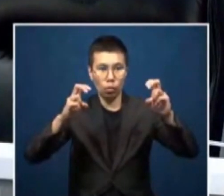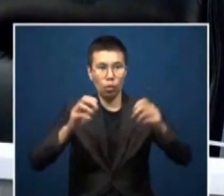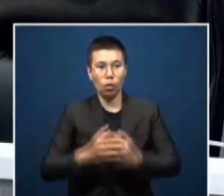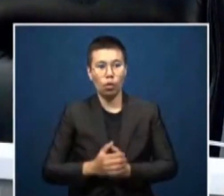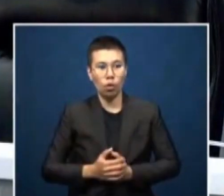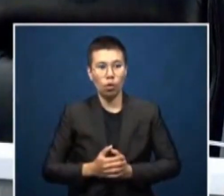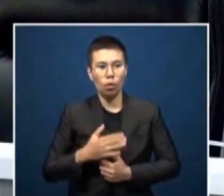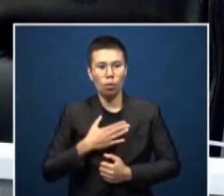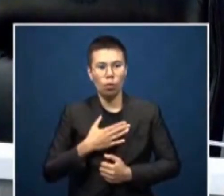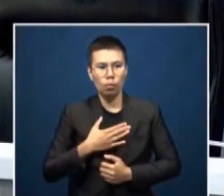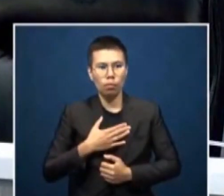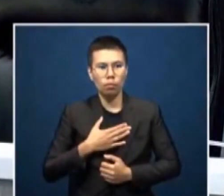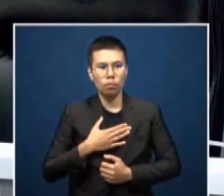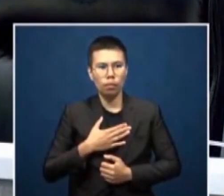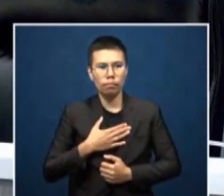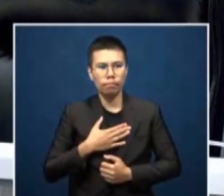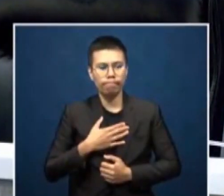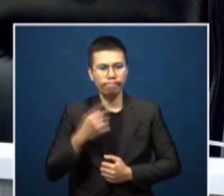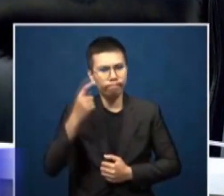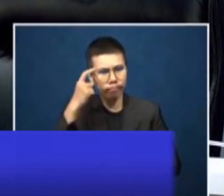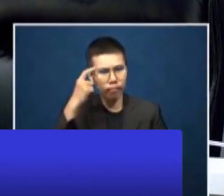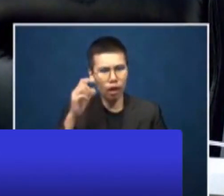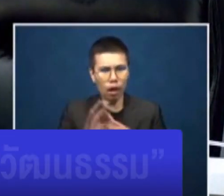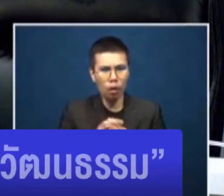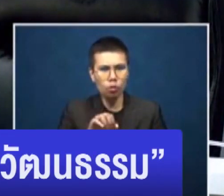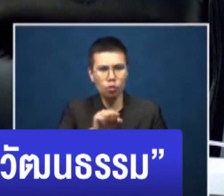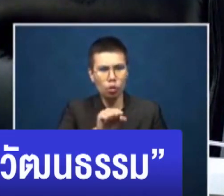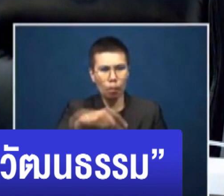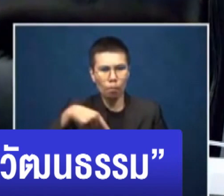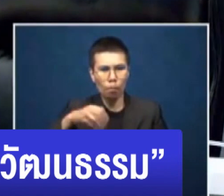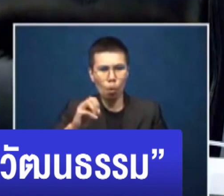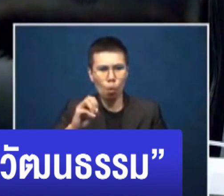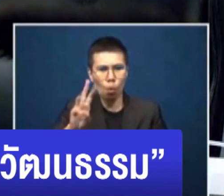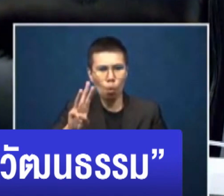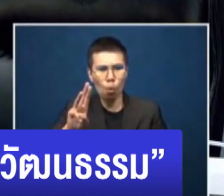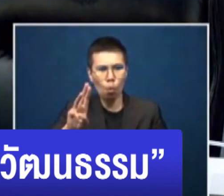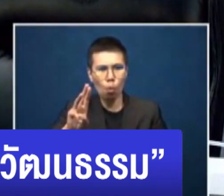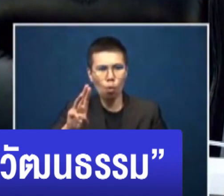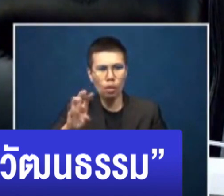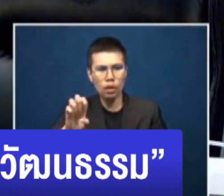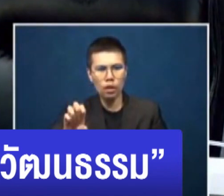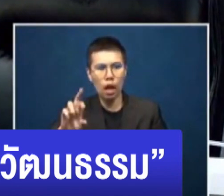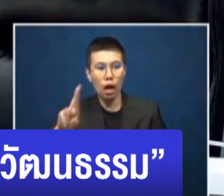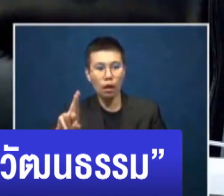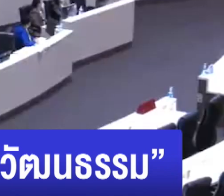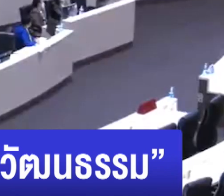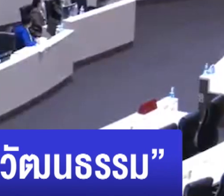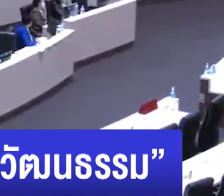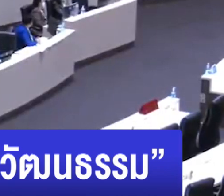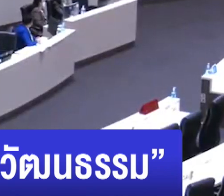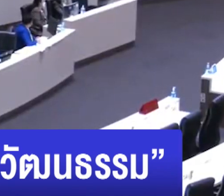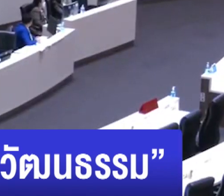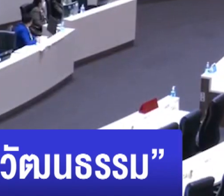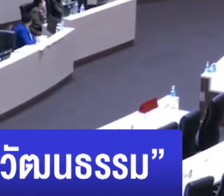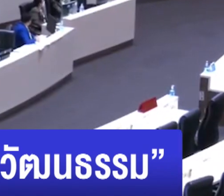พงษ์ไพบูลย์ซึ่งเป็นสวอภิปรายบอกติดใจคำว่า Soft Powerเป็นภาษาฝรั่งถ้าแปลเป็นไทยแบบโบราณคือไม้นวม